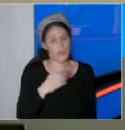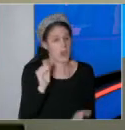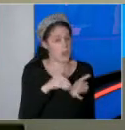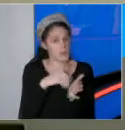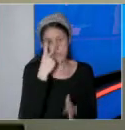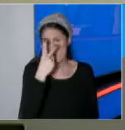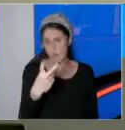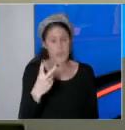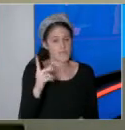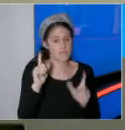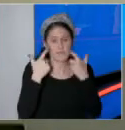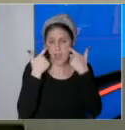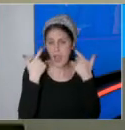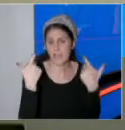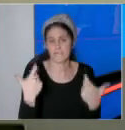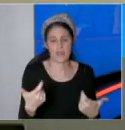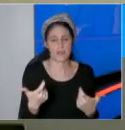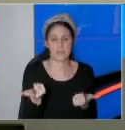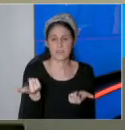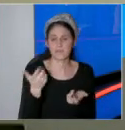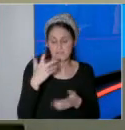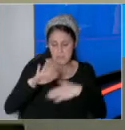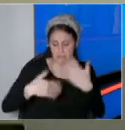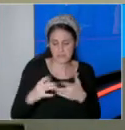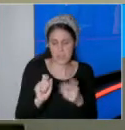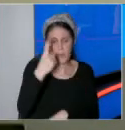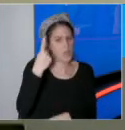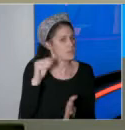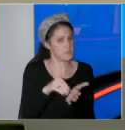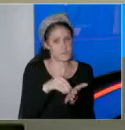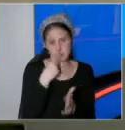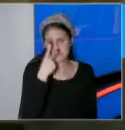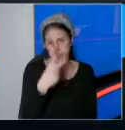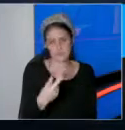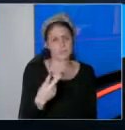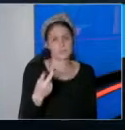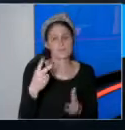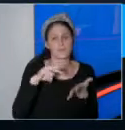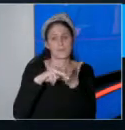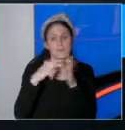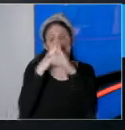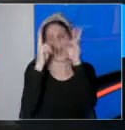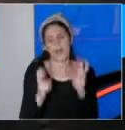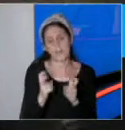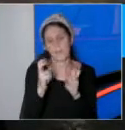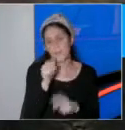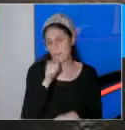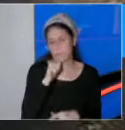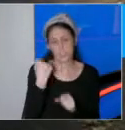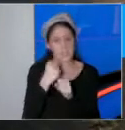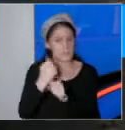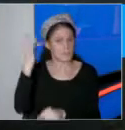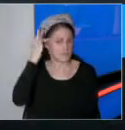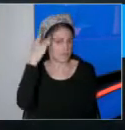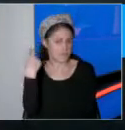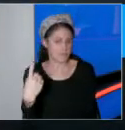איזושהי אכיפה לגבי ערים אחרות, לא ירוקות, שיחליטו לעשות את זה על דעת עצמן, ואני לא רואה